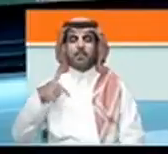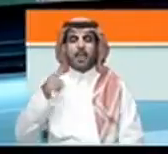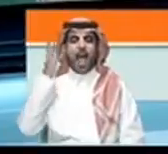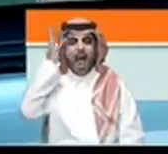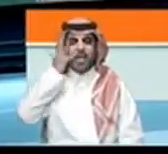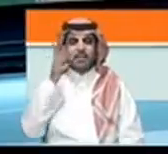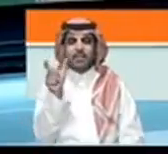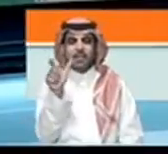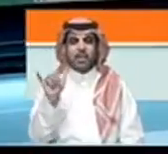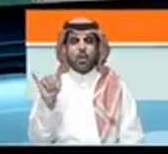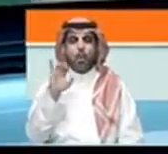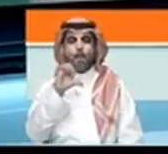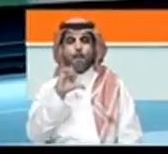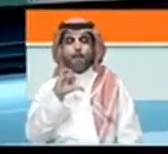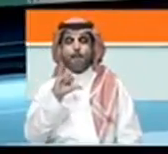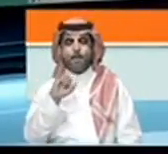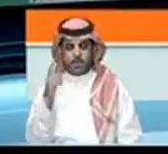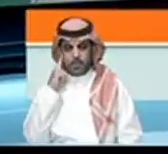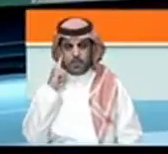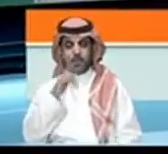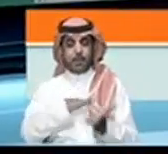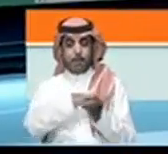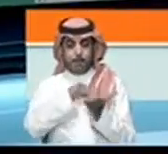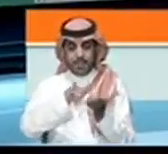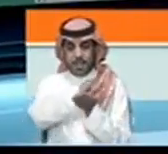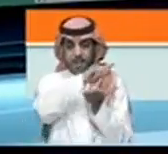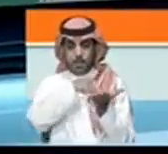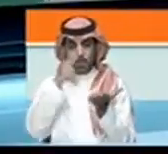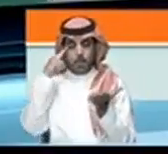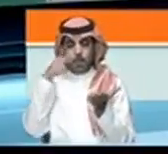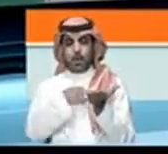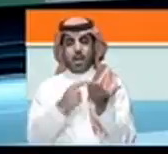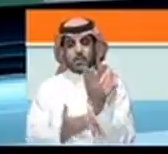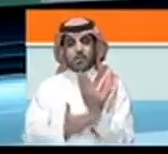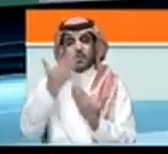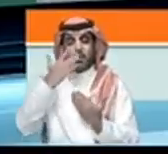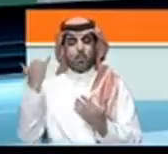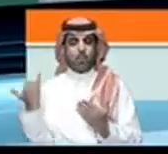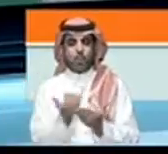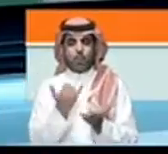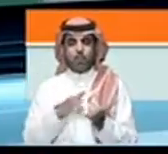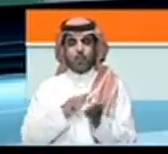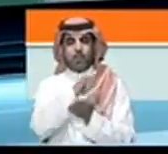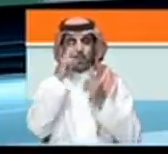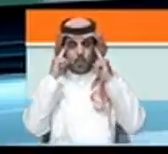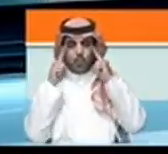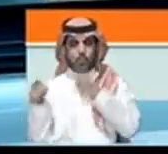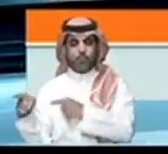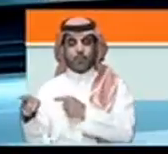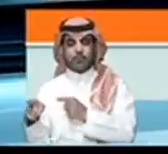الواقعي بمدينه شرم ويعد امطار اليوم واحد ان بين احدث واهم المطار اه في منطقه الشرق